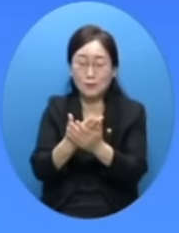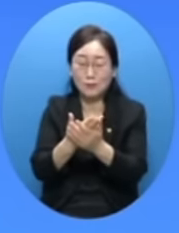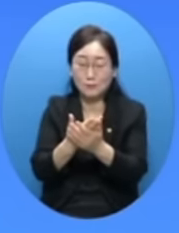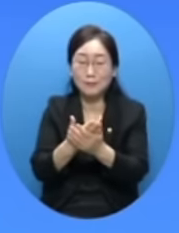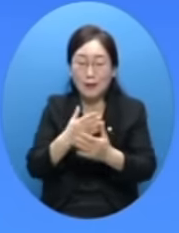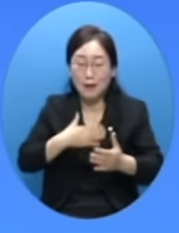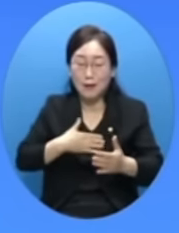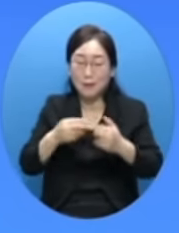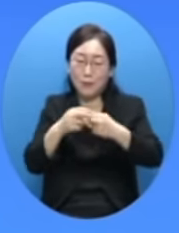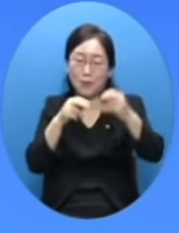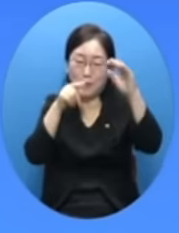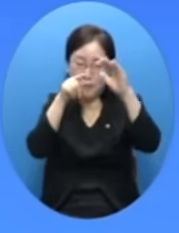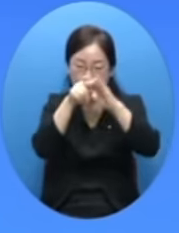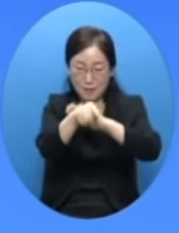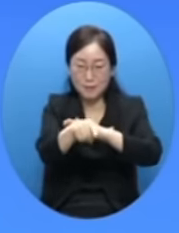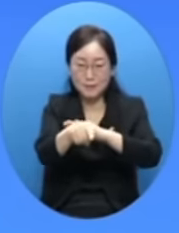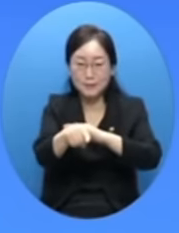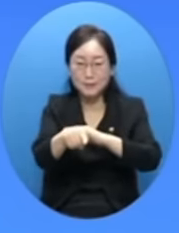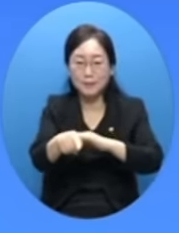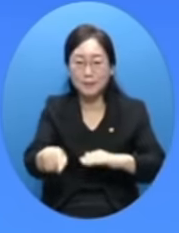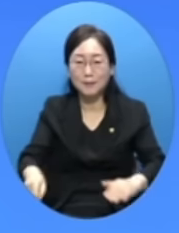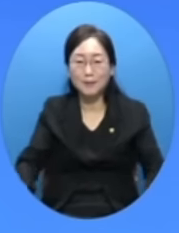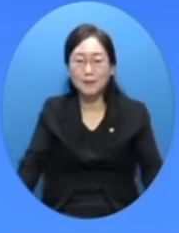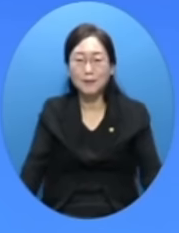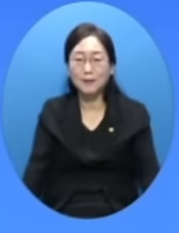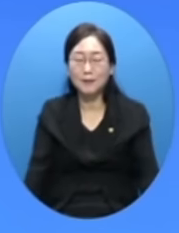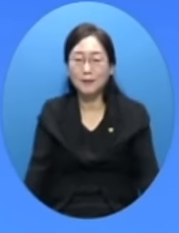병원에 갔더니만 그저건